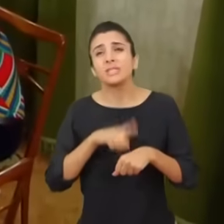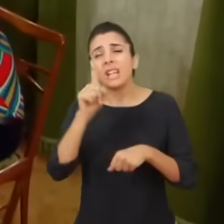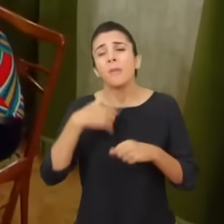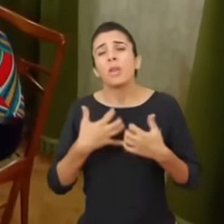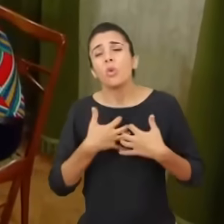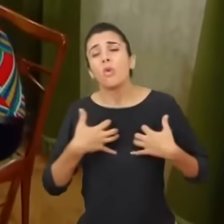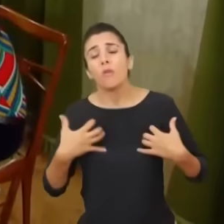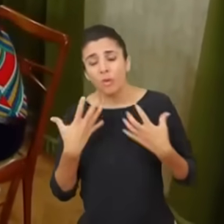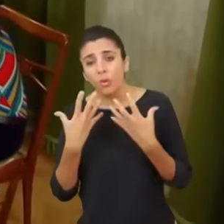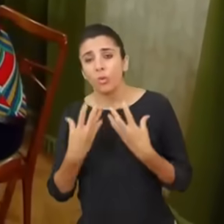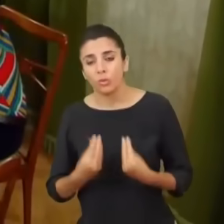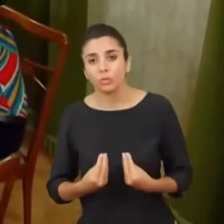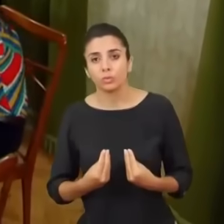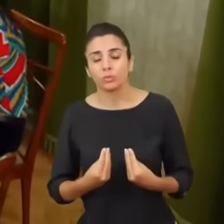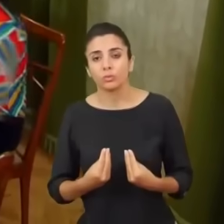Sana sığındım.